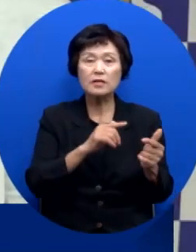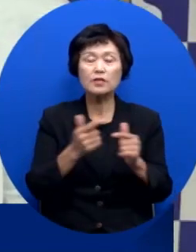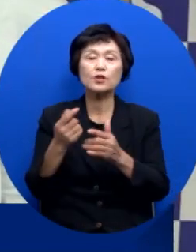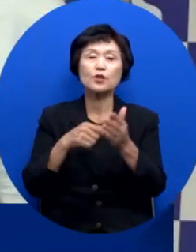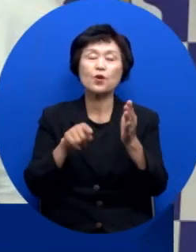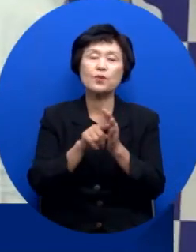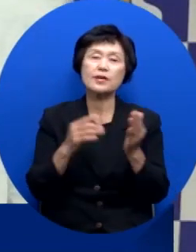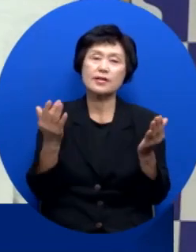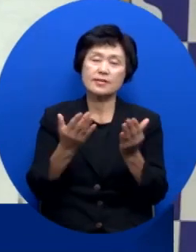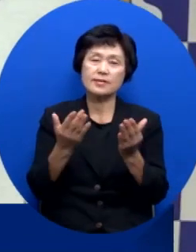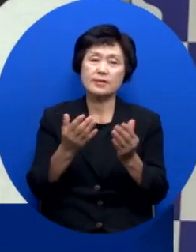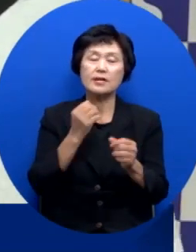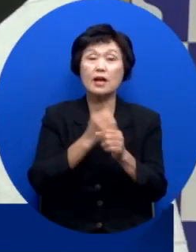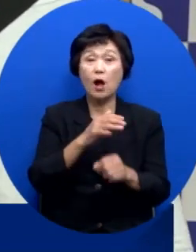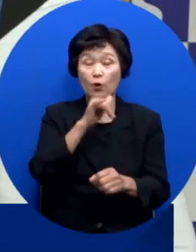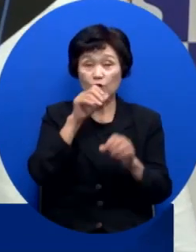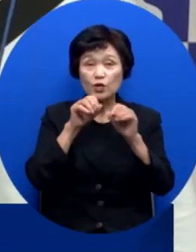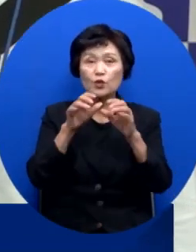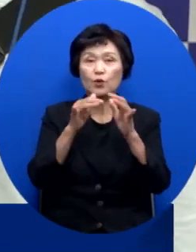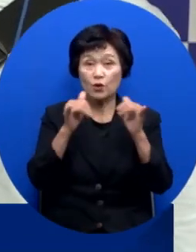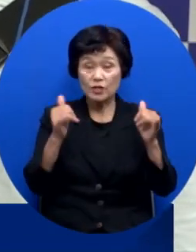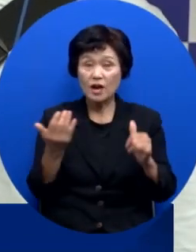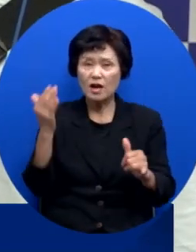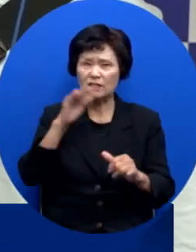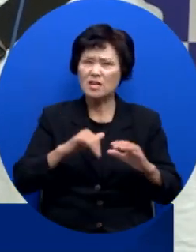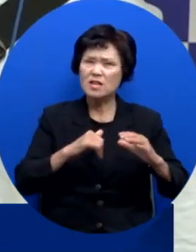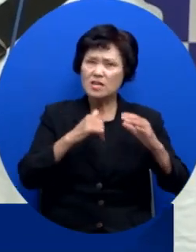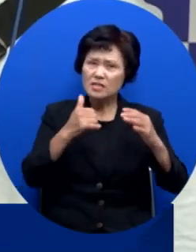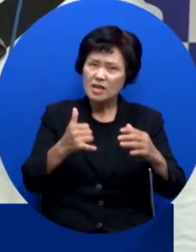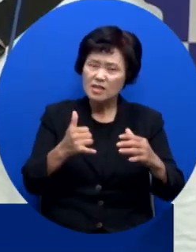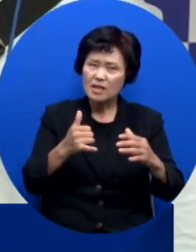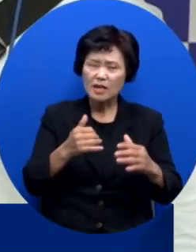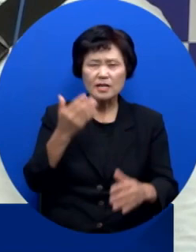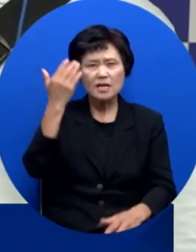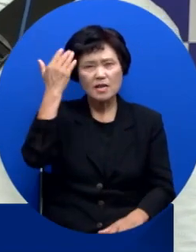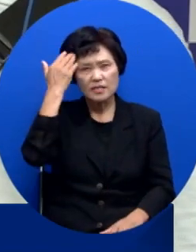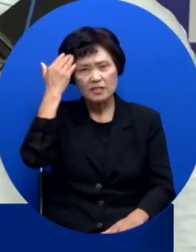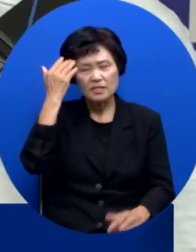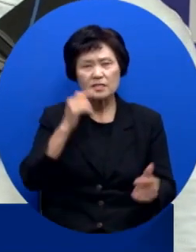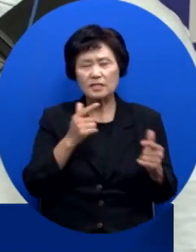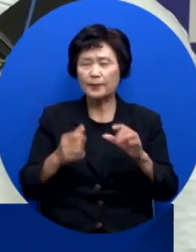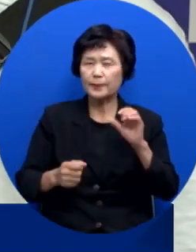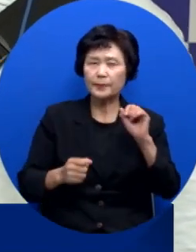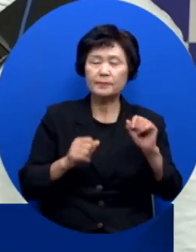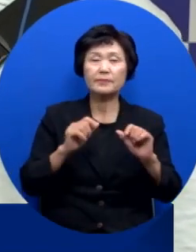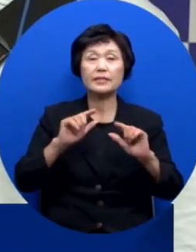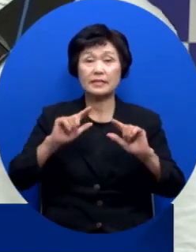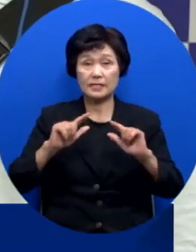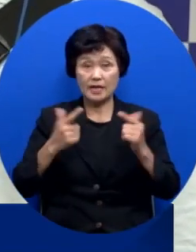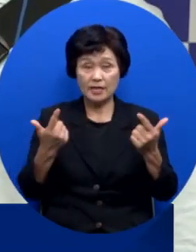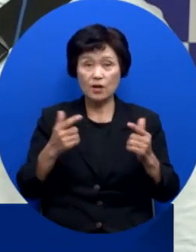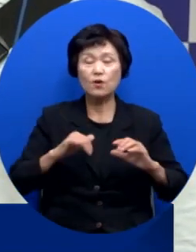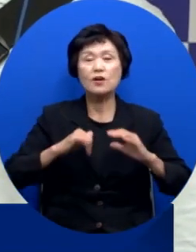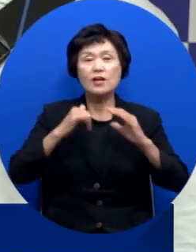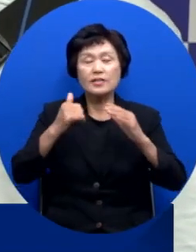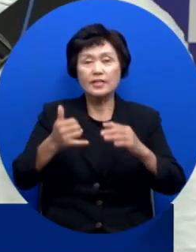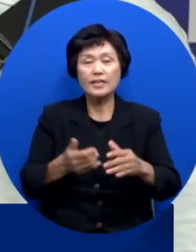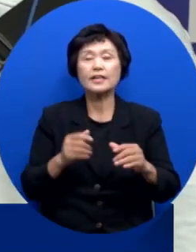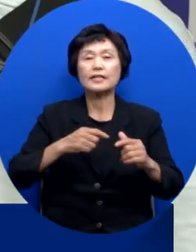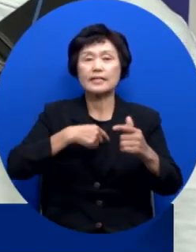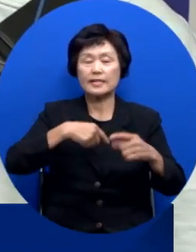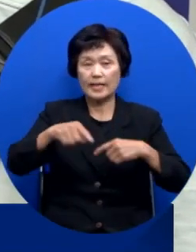이 세상의 지식과 이 세상의 가치관에 흔들리지 않고 이 세상을 다스릴 수 있는